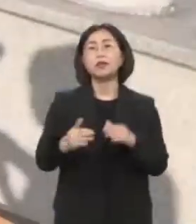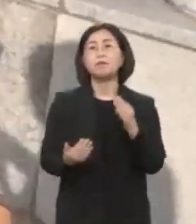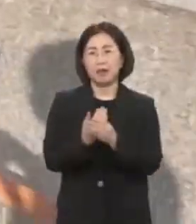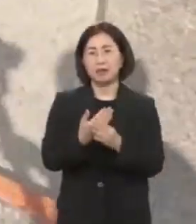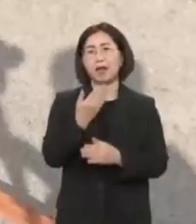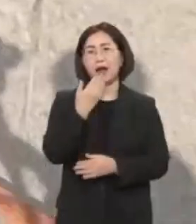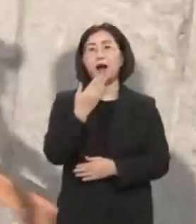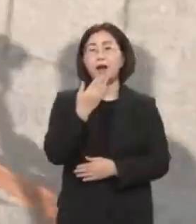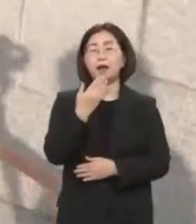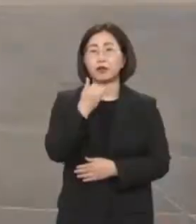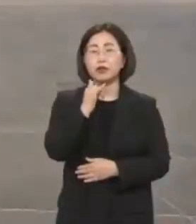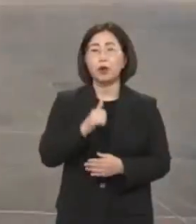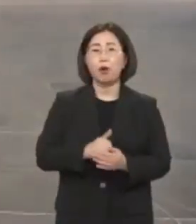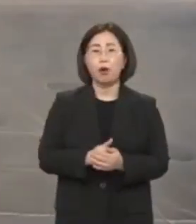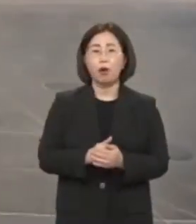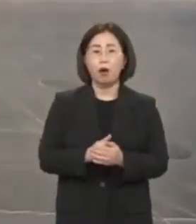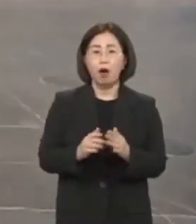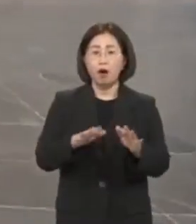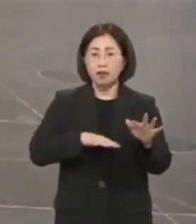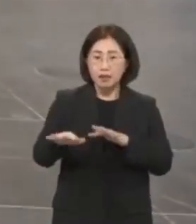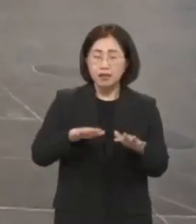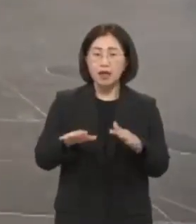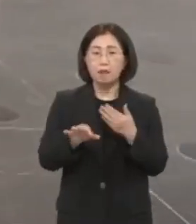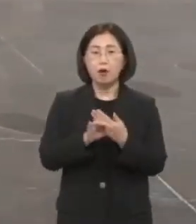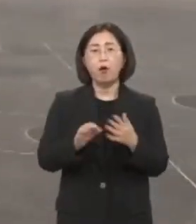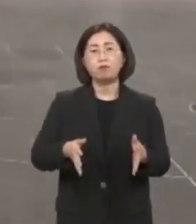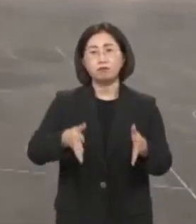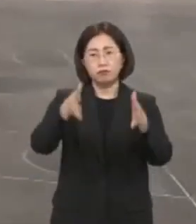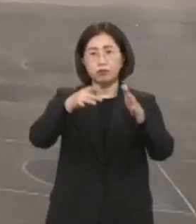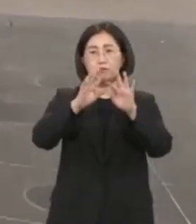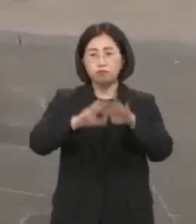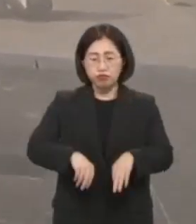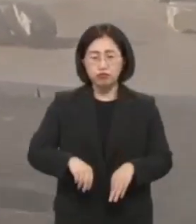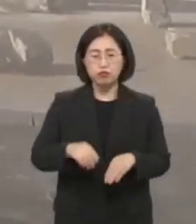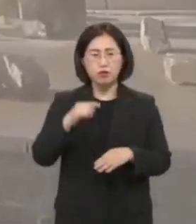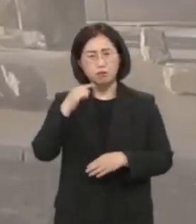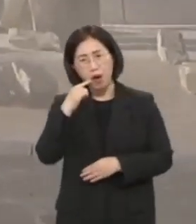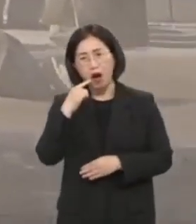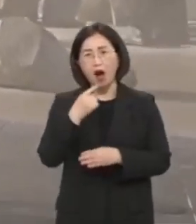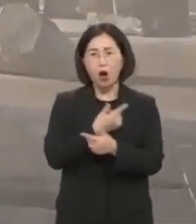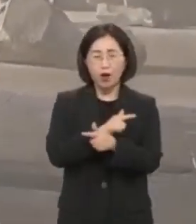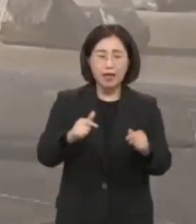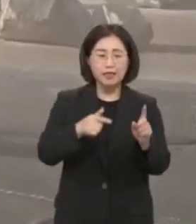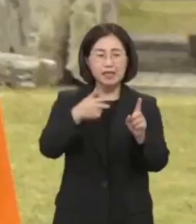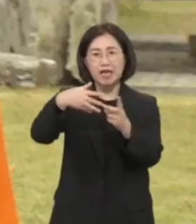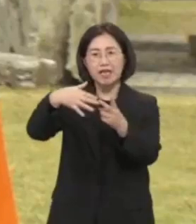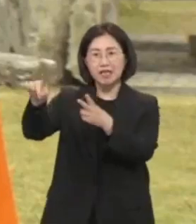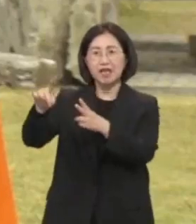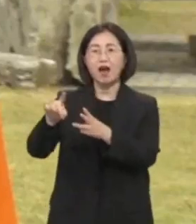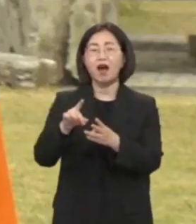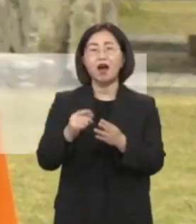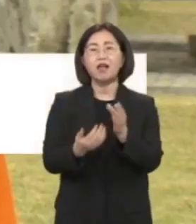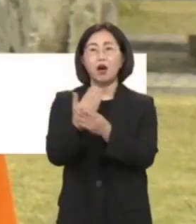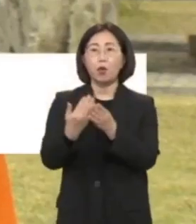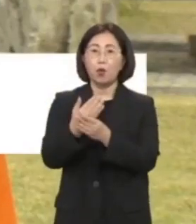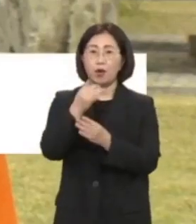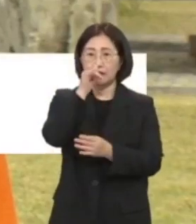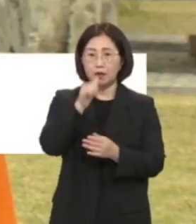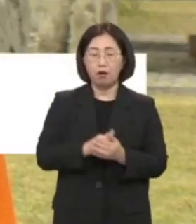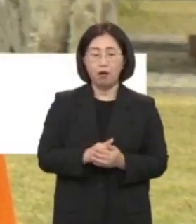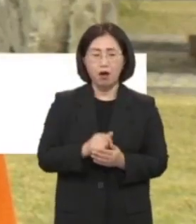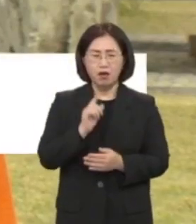발생하면 건물 붕괴와 각종 화재, 방사능과 바이러스 누출 등 다양한 재난으로 이어집니다. 강력한 지진이